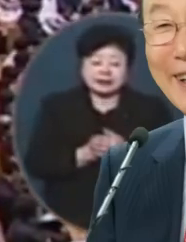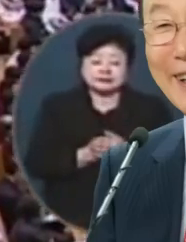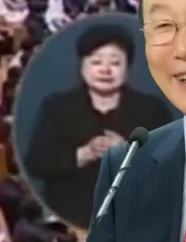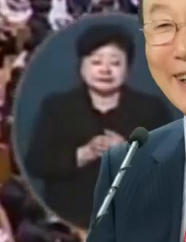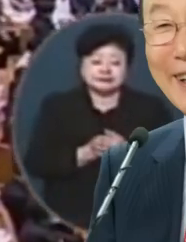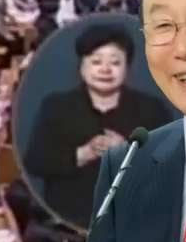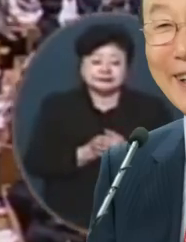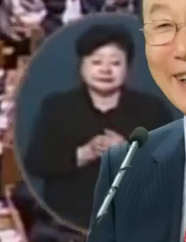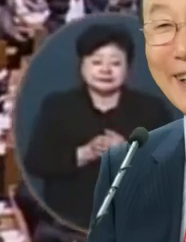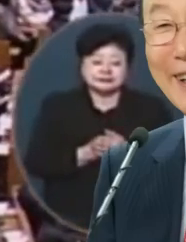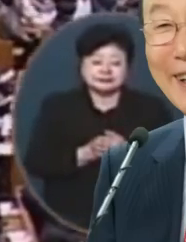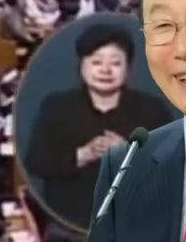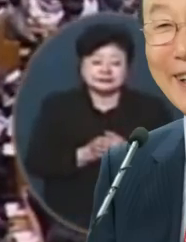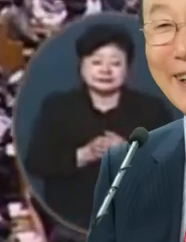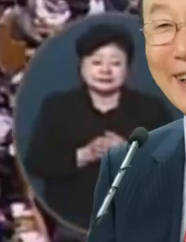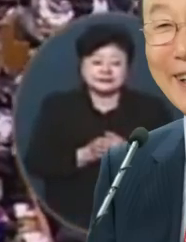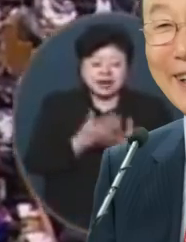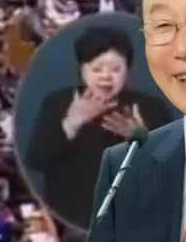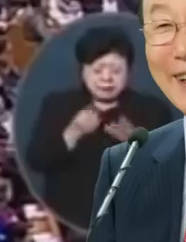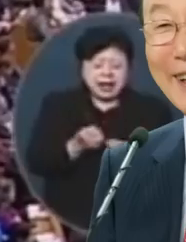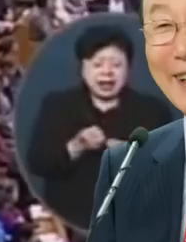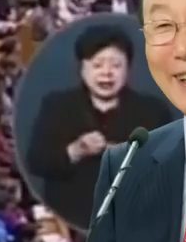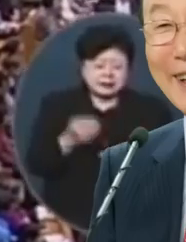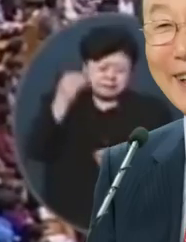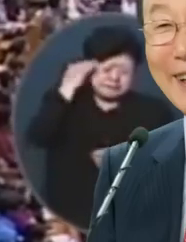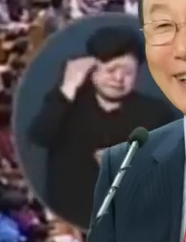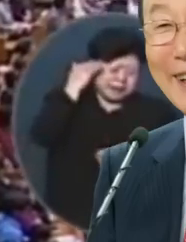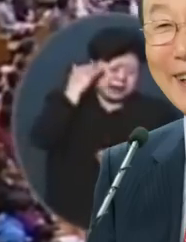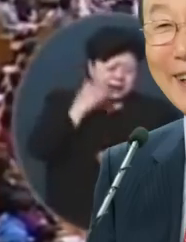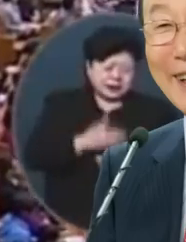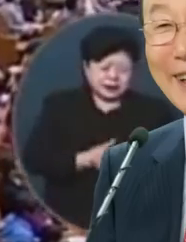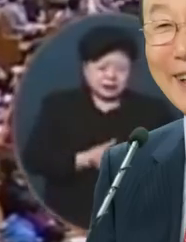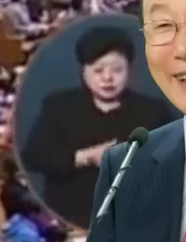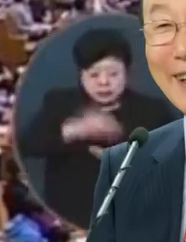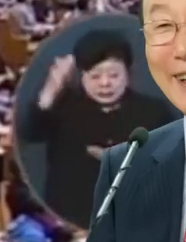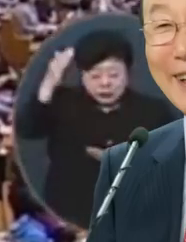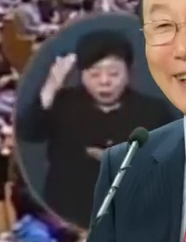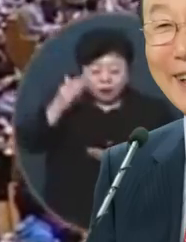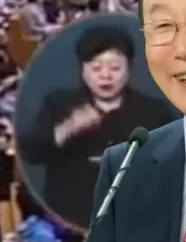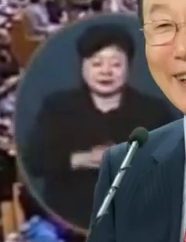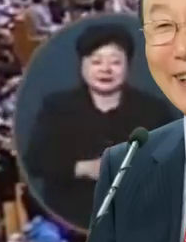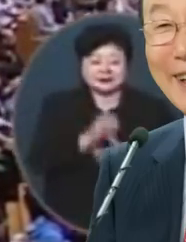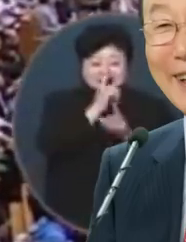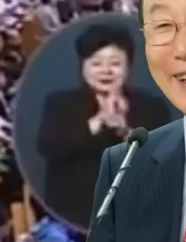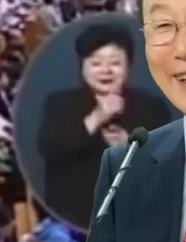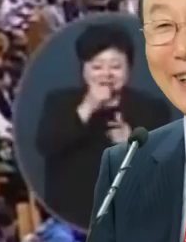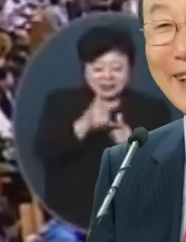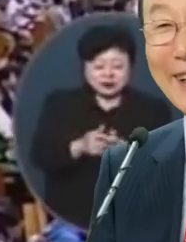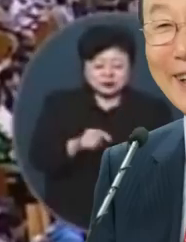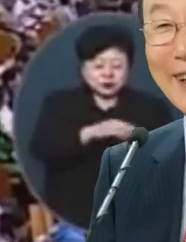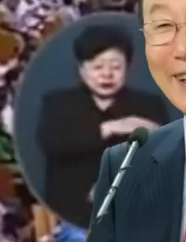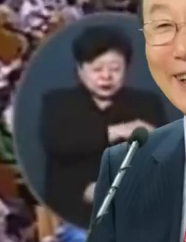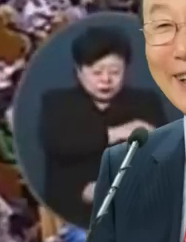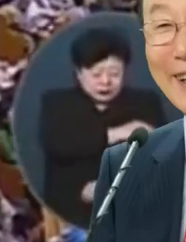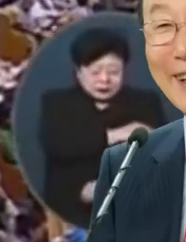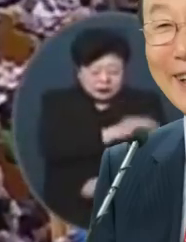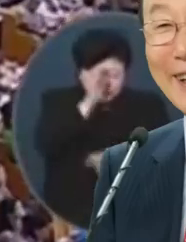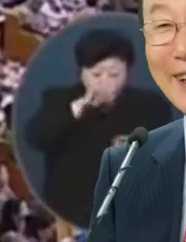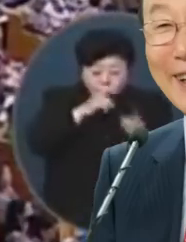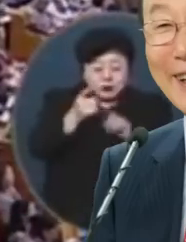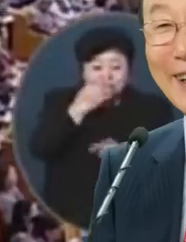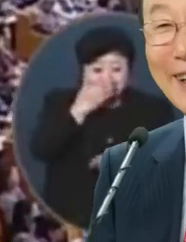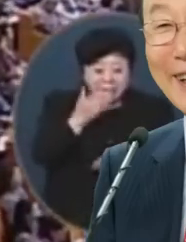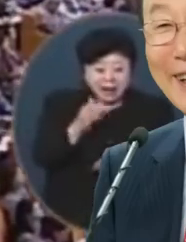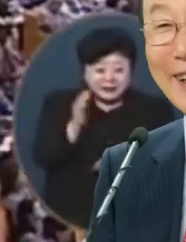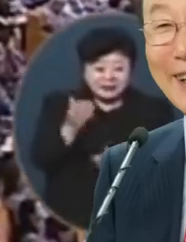가지고 있었기 때문에 수많은 장애물을 다 이기고 예수님의 옷자락에 손을 댈 수가